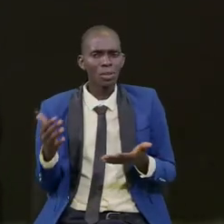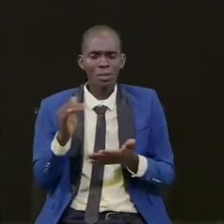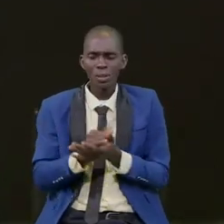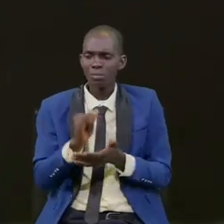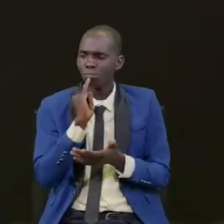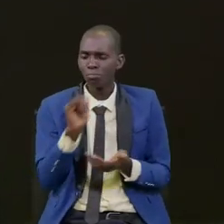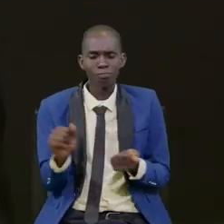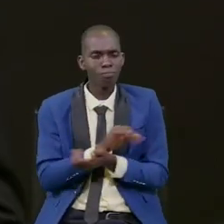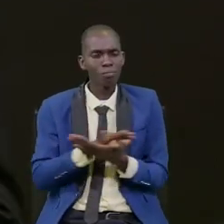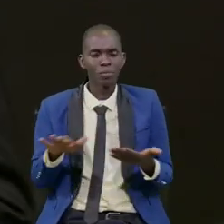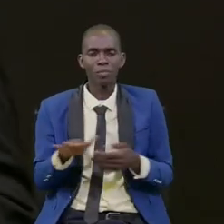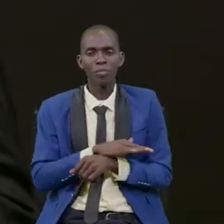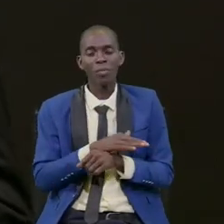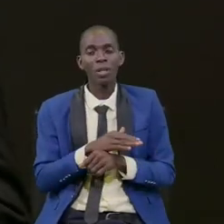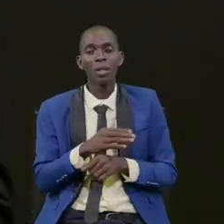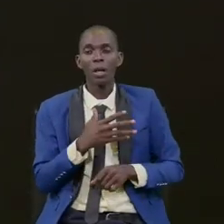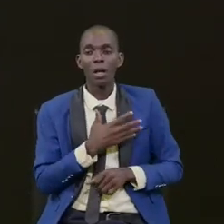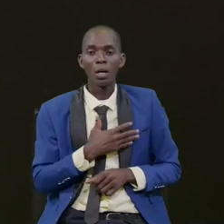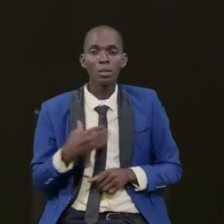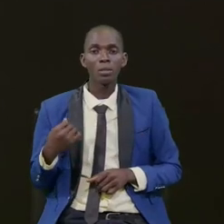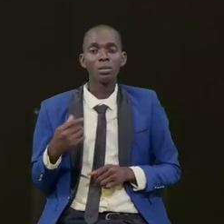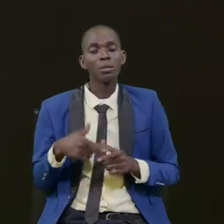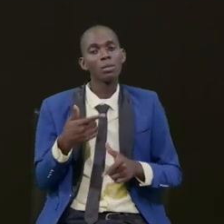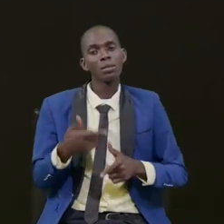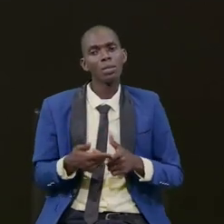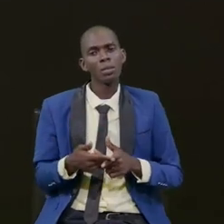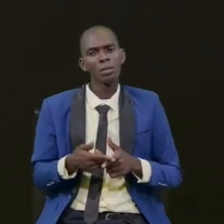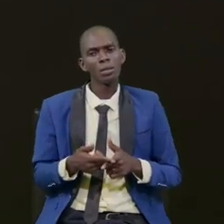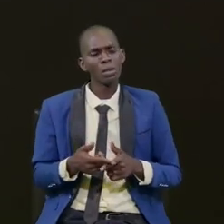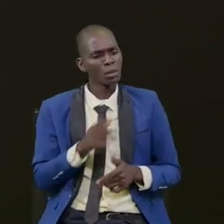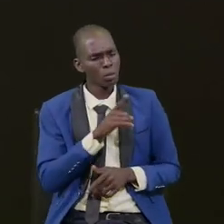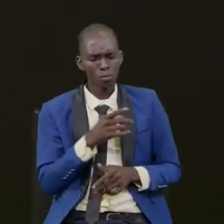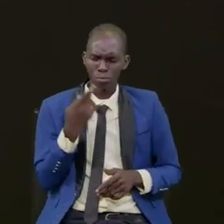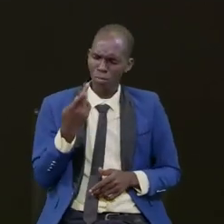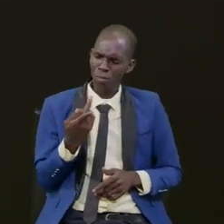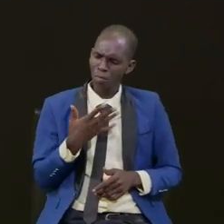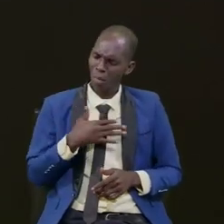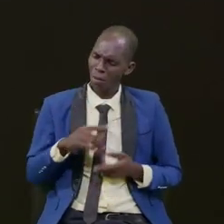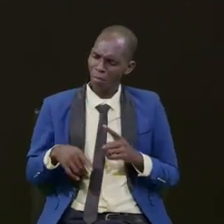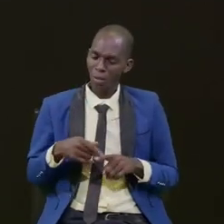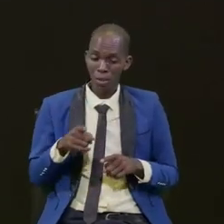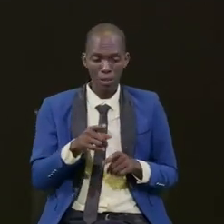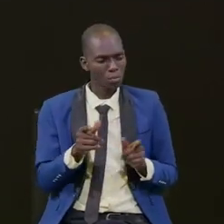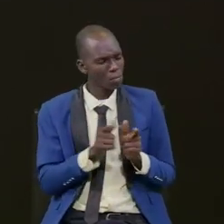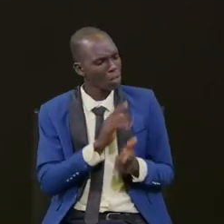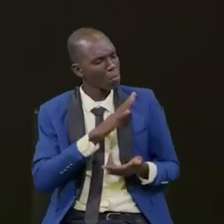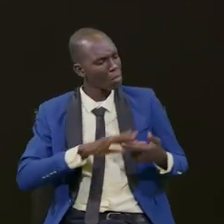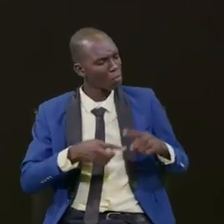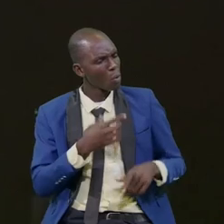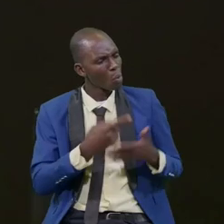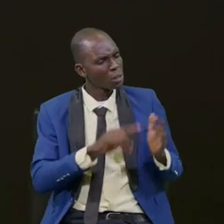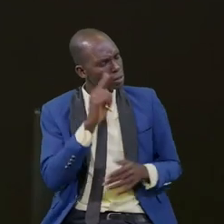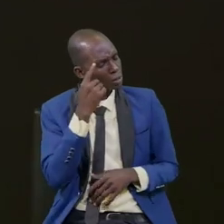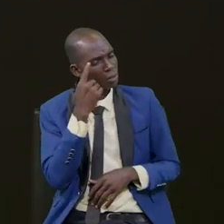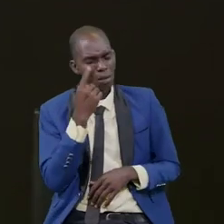de bon de la personne, alors que la personne fait quelque chose de damnable. Tu dis, mon ami, mais qu'en penses-tu? Tu